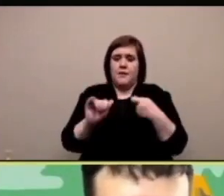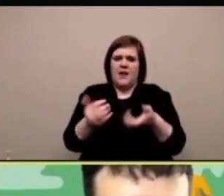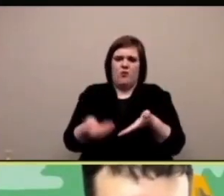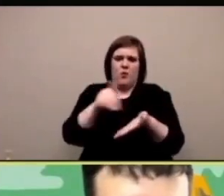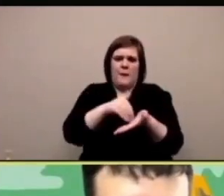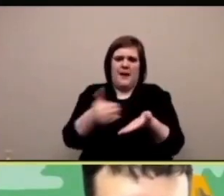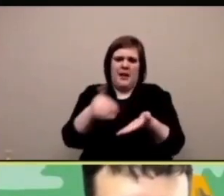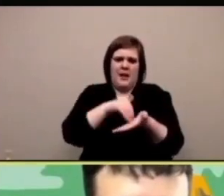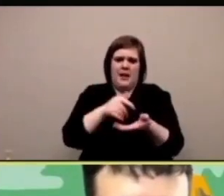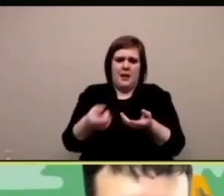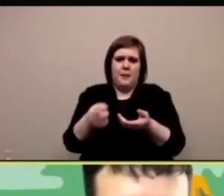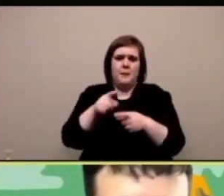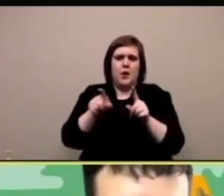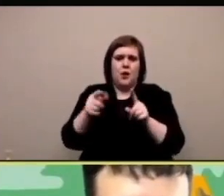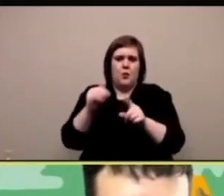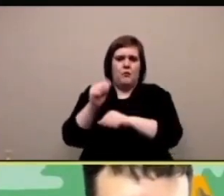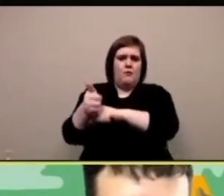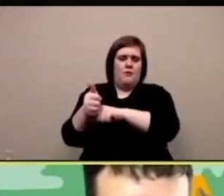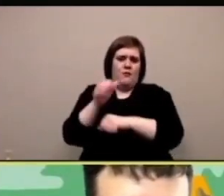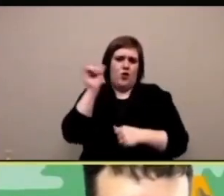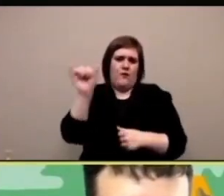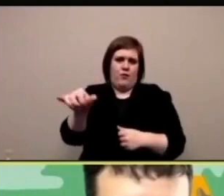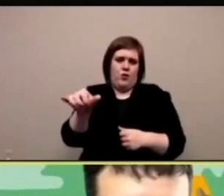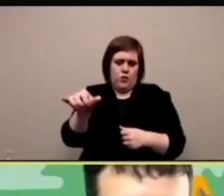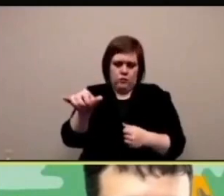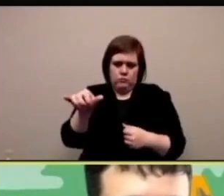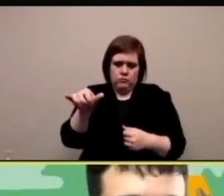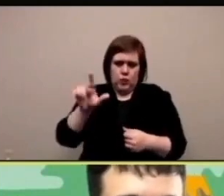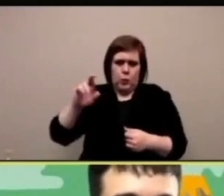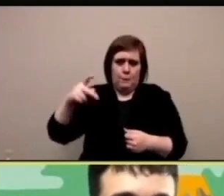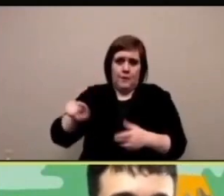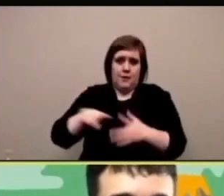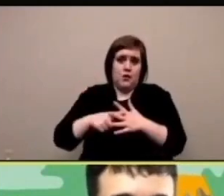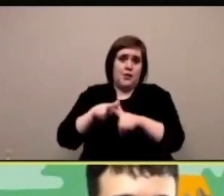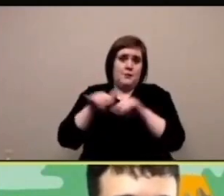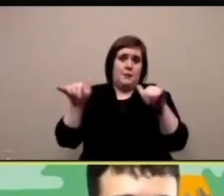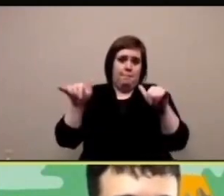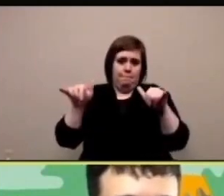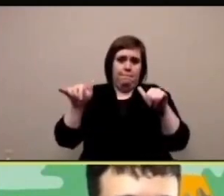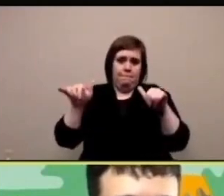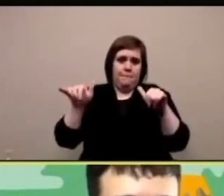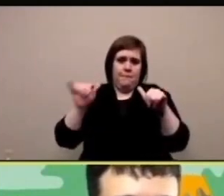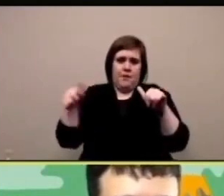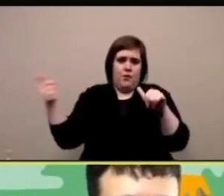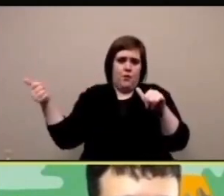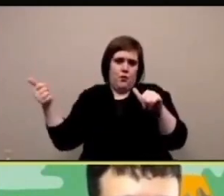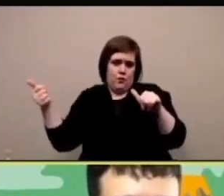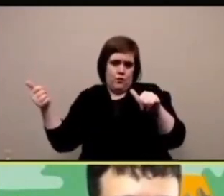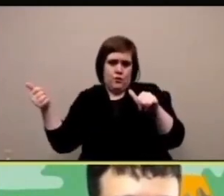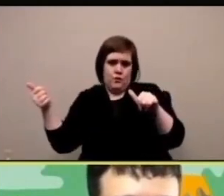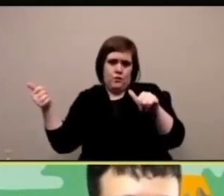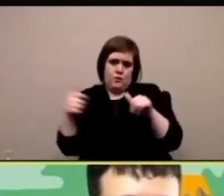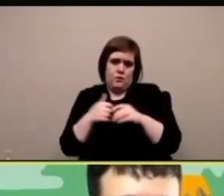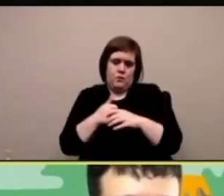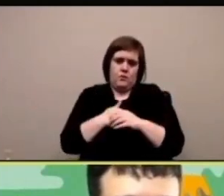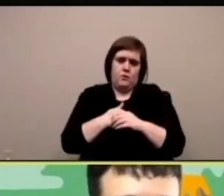が開いたり閉じたりするファンクションがいいかなと思いました